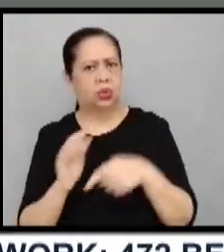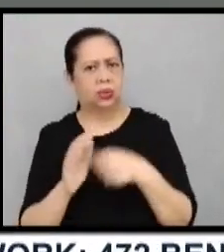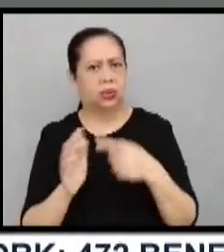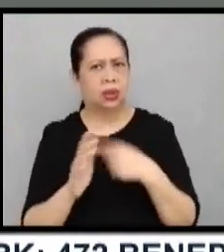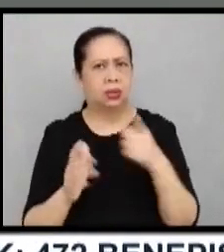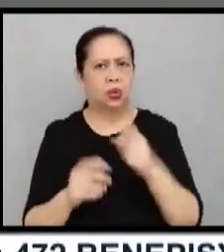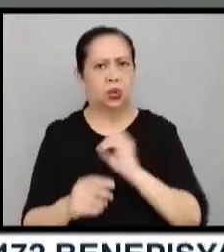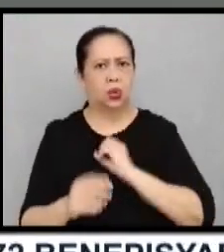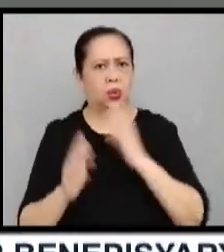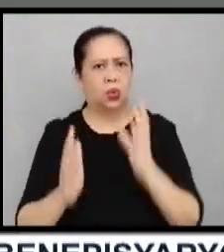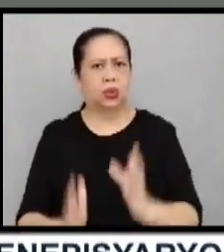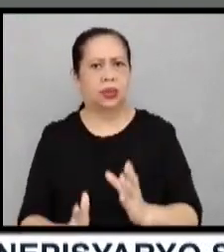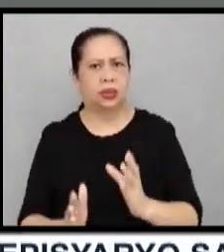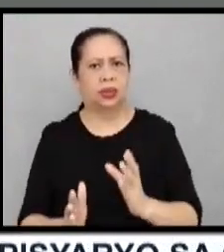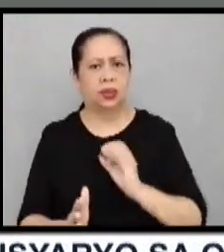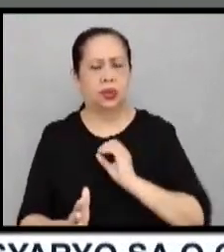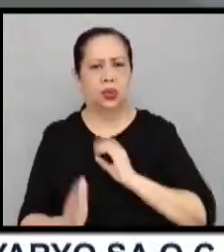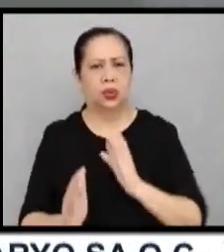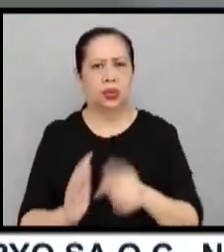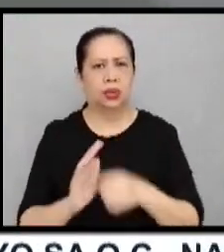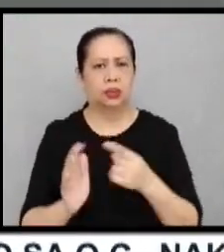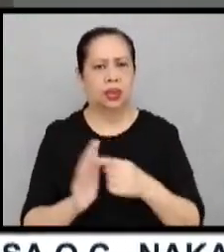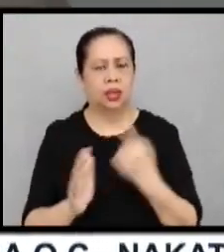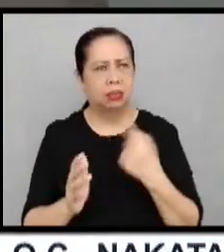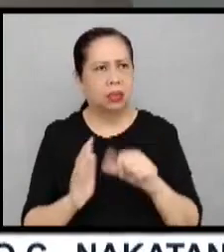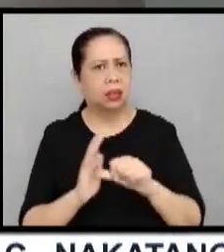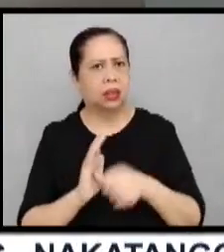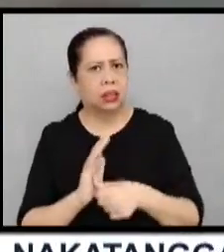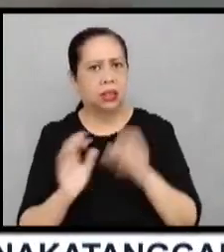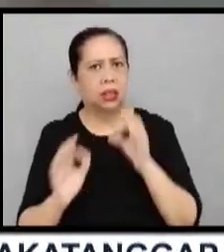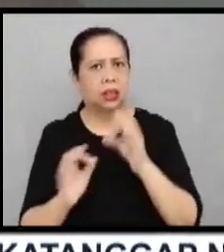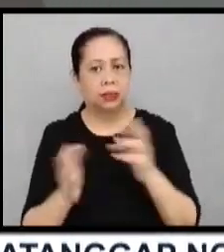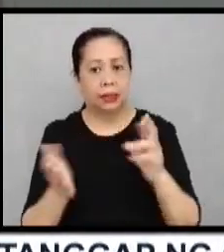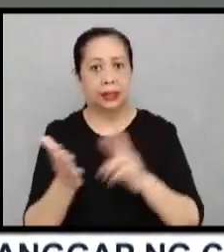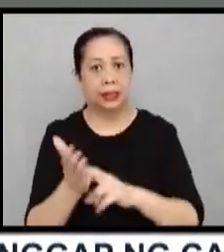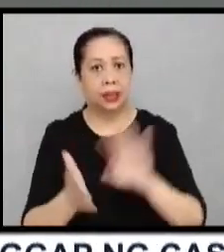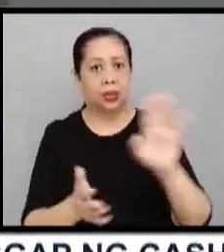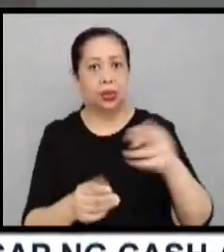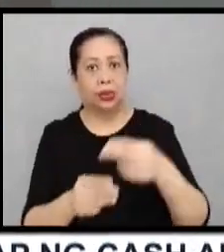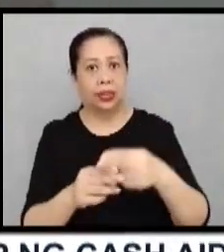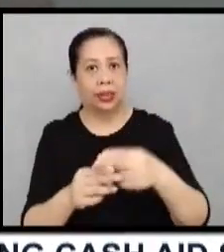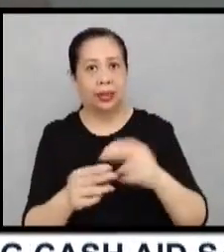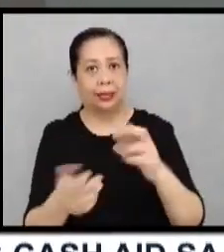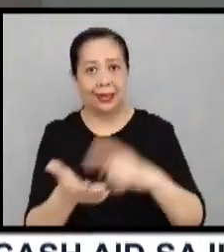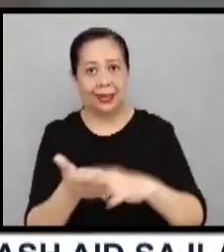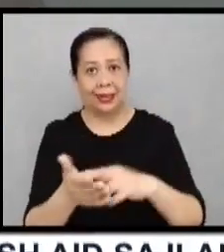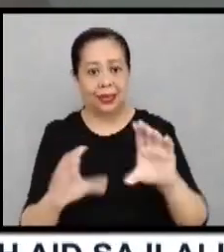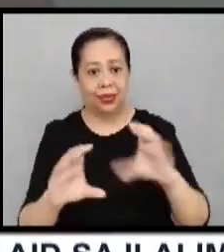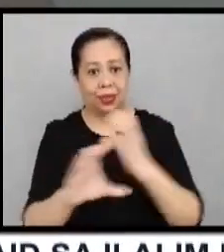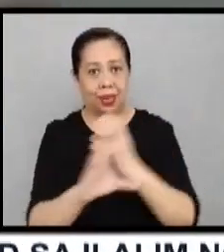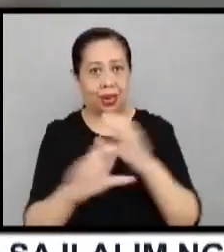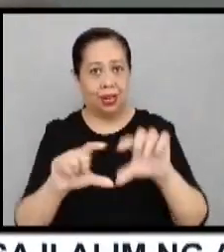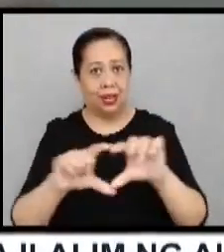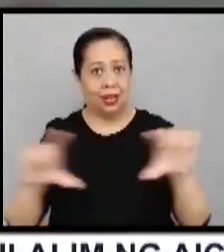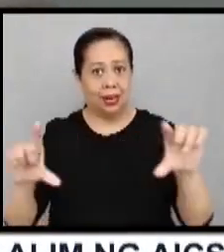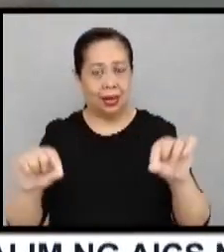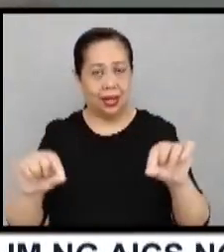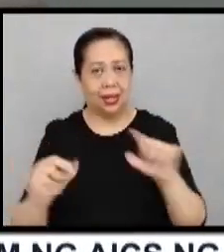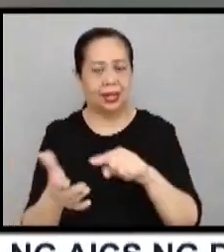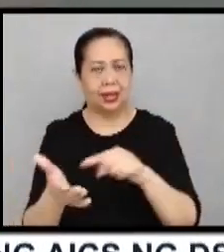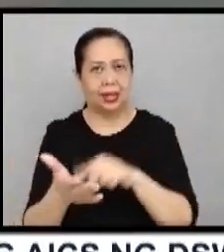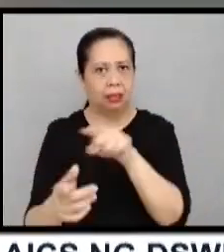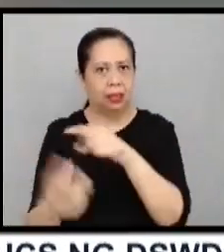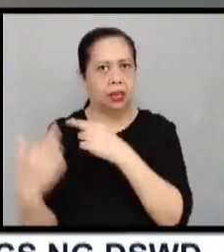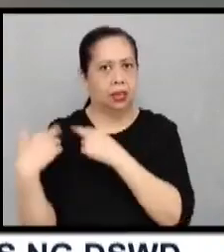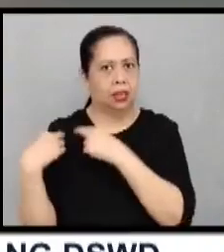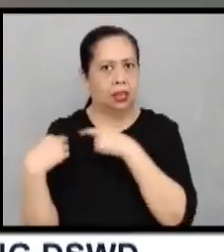owners, ano? Yung mga owners kasi pag ni-register mo yung sasakyan mo, that's the time that you will